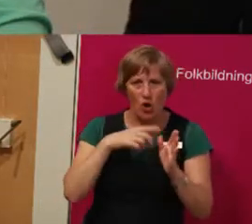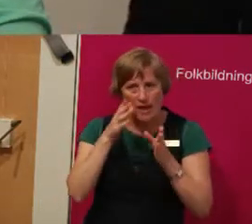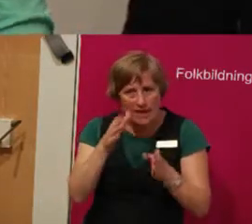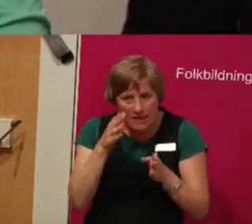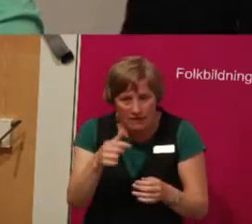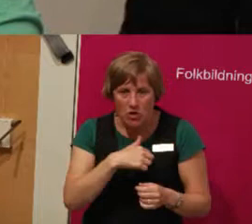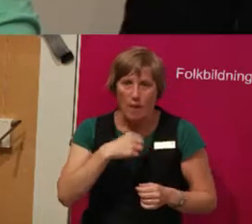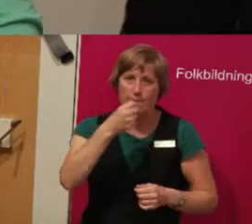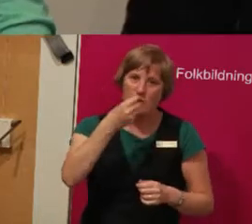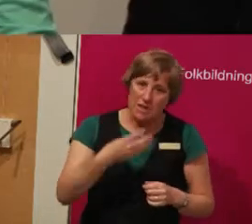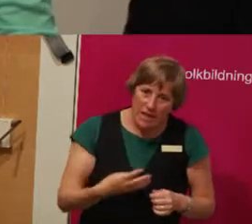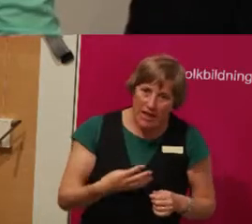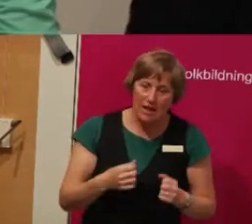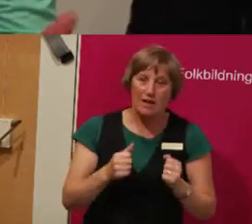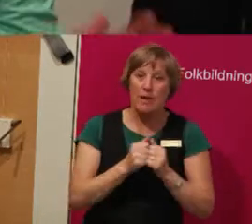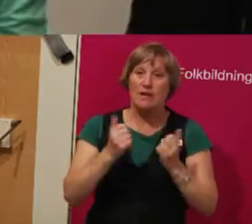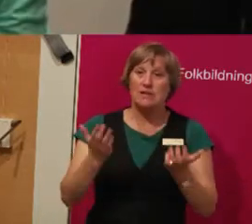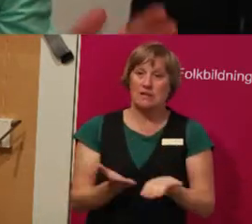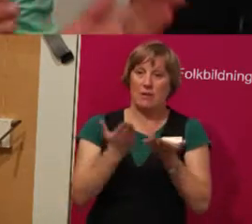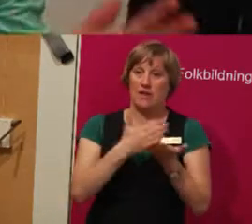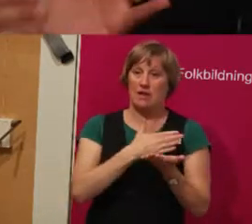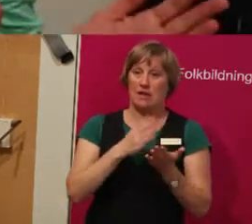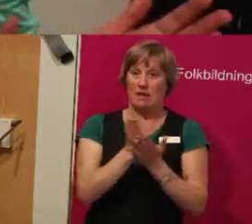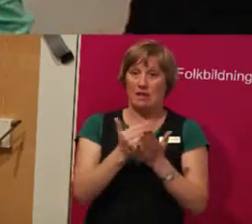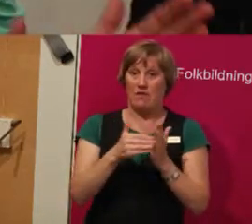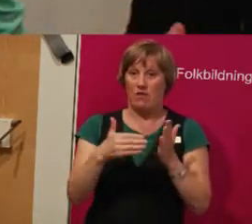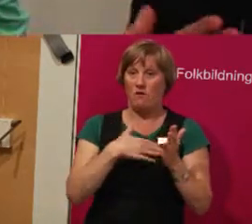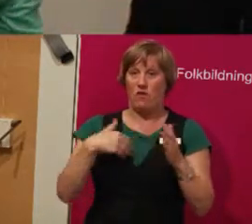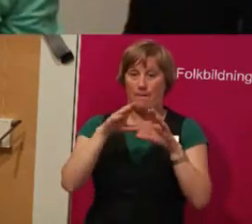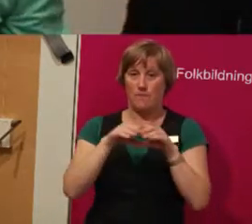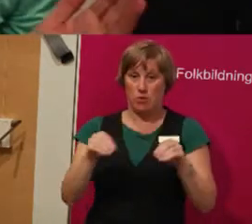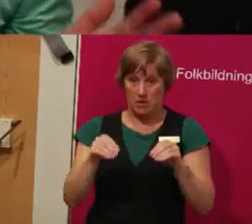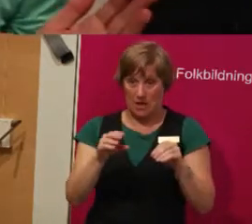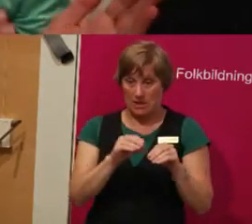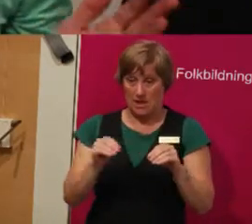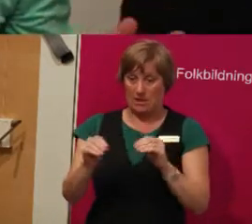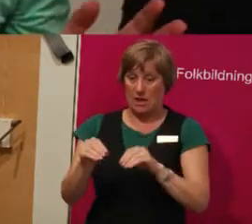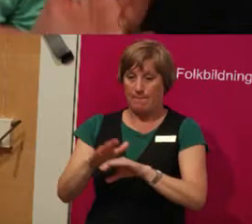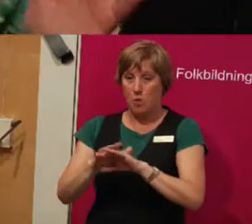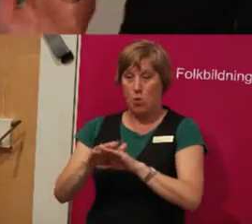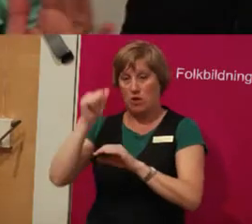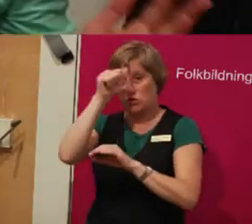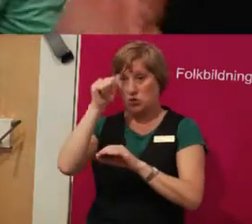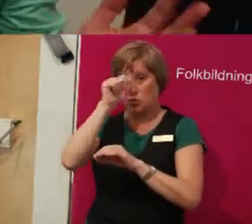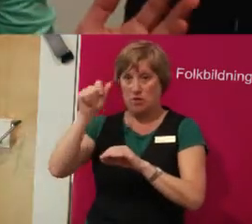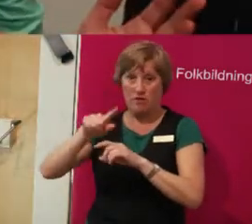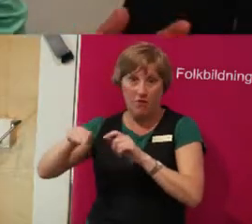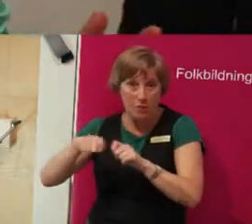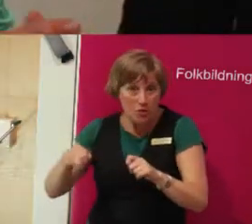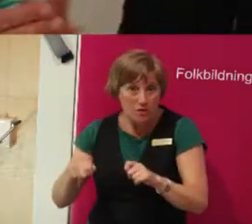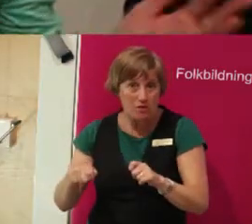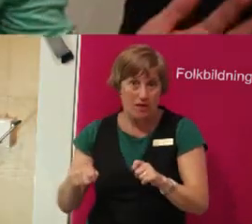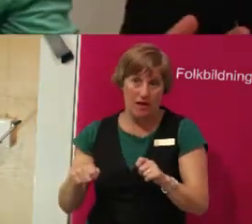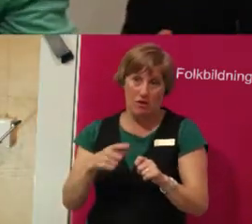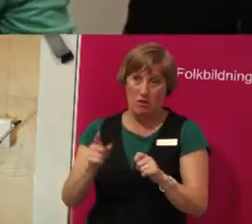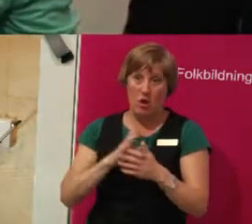prioriteringar. Och sen samtidigt så lägger vi en del av vår budget till studieförbunden utan att där de kan ha någon chans eller de har en möjlighet